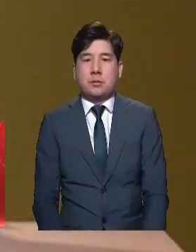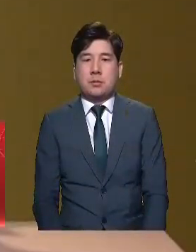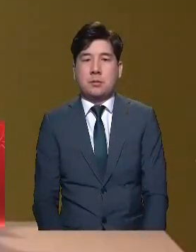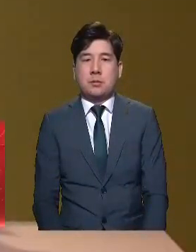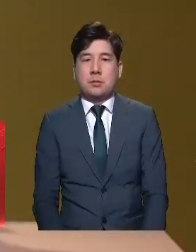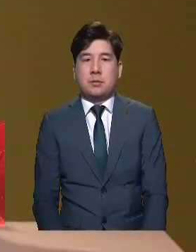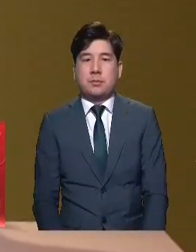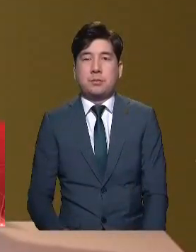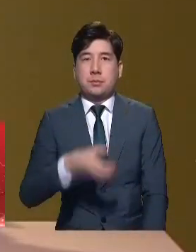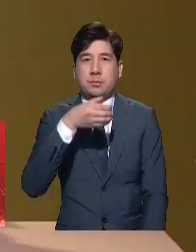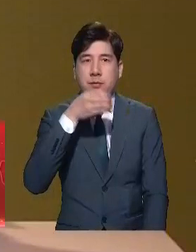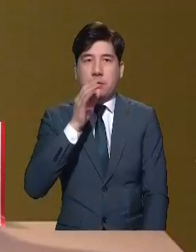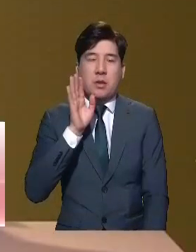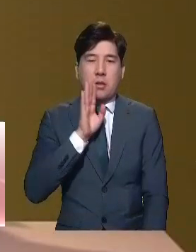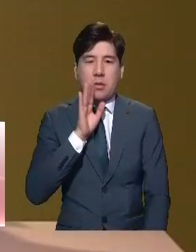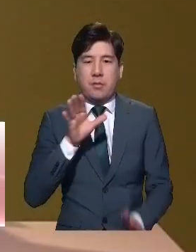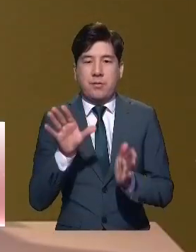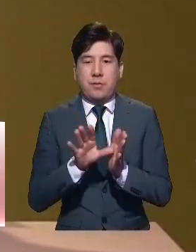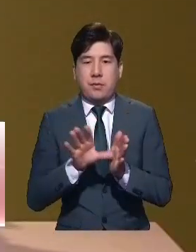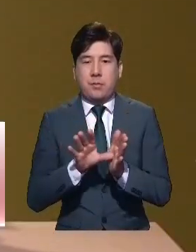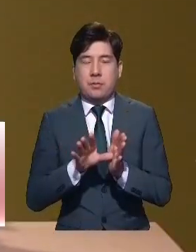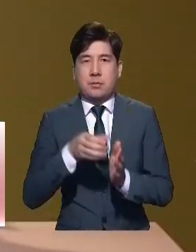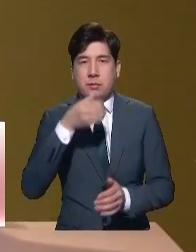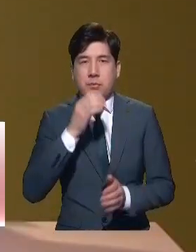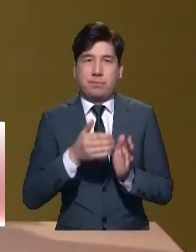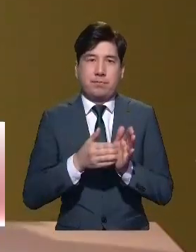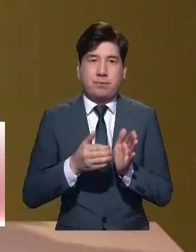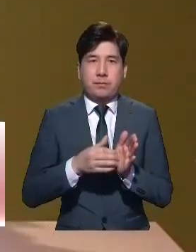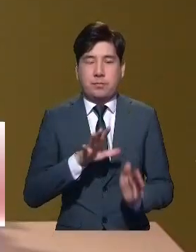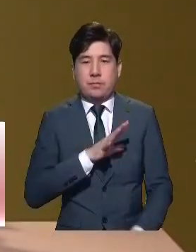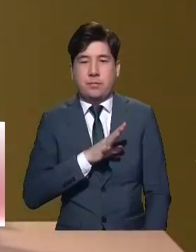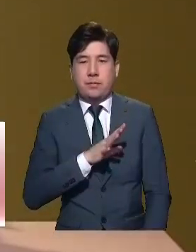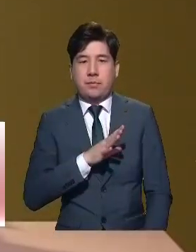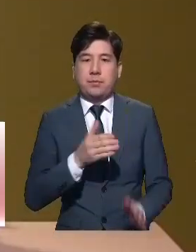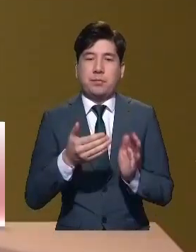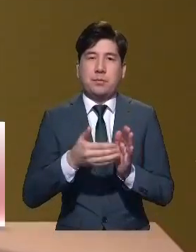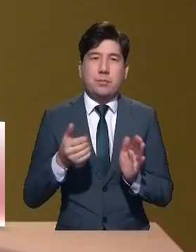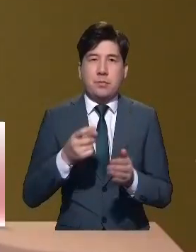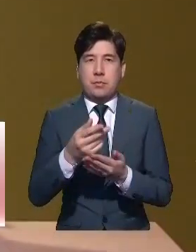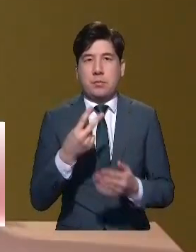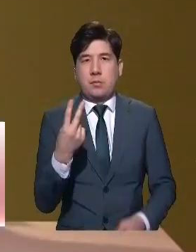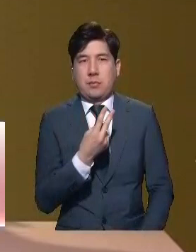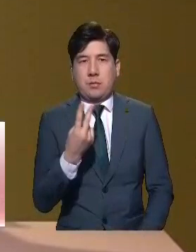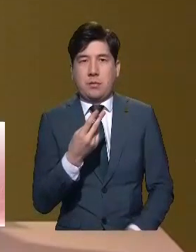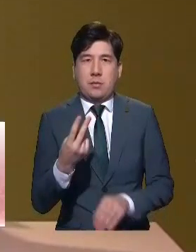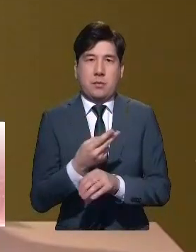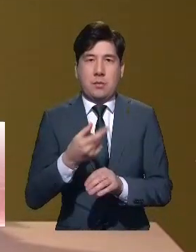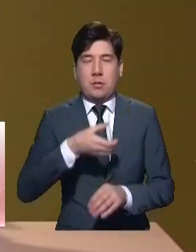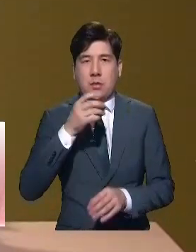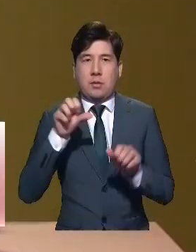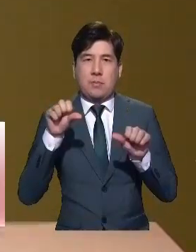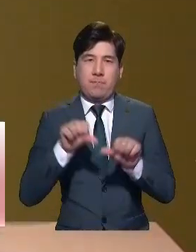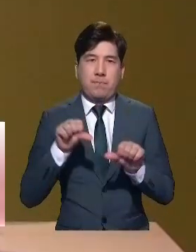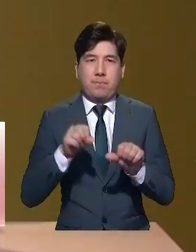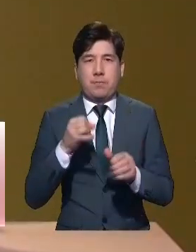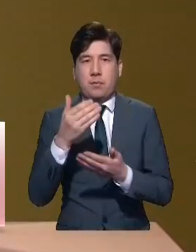Ол сусында тұтынатындар көп. Әсіресе жастар шөлғандыру үшін күніне кем дегенде екеуін ішеді. Денсаулыққа зиян екенін біледі, біле тұра